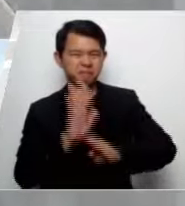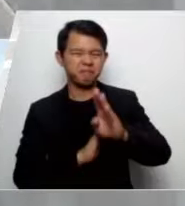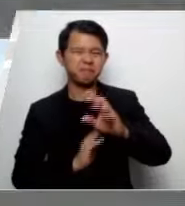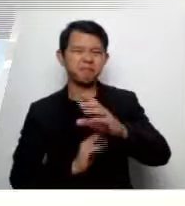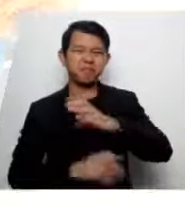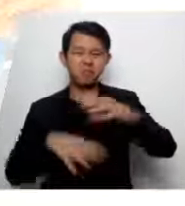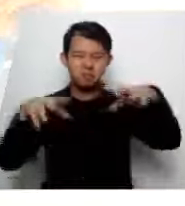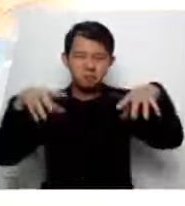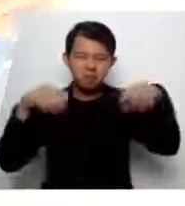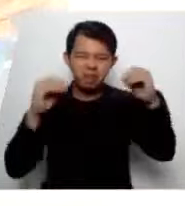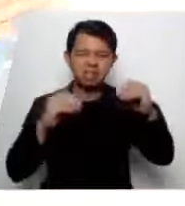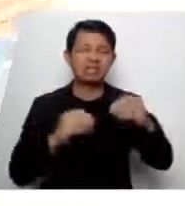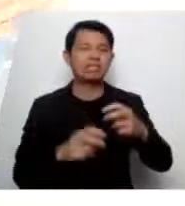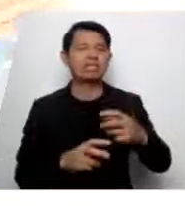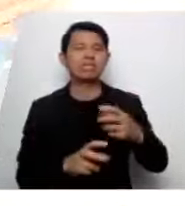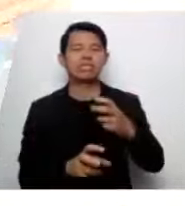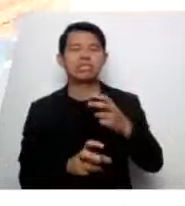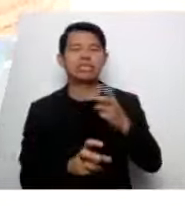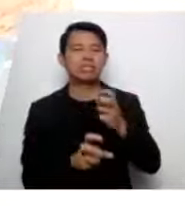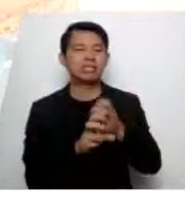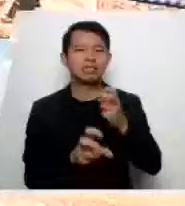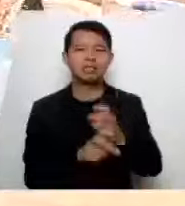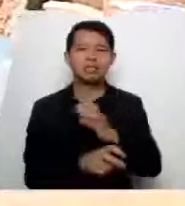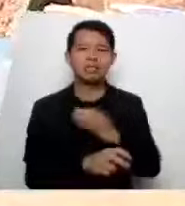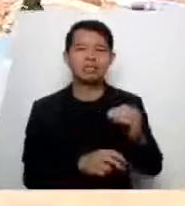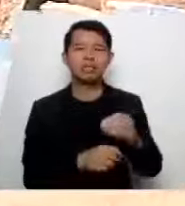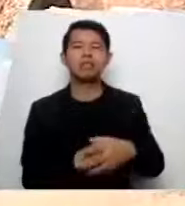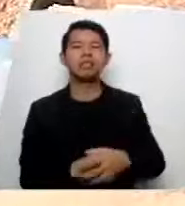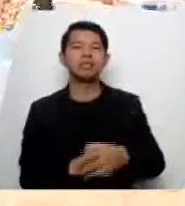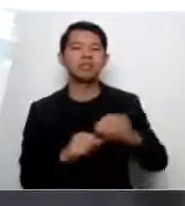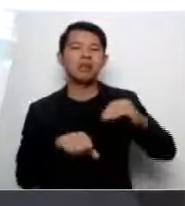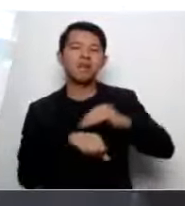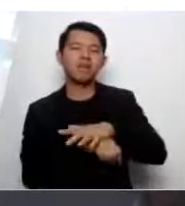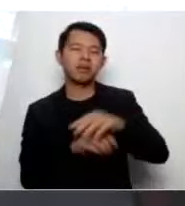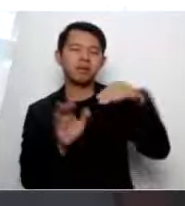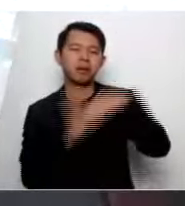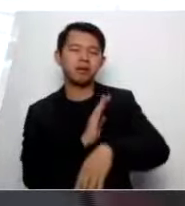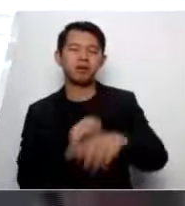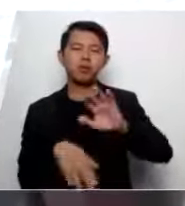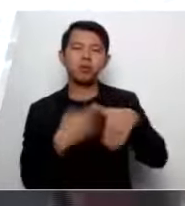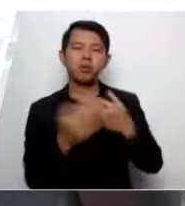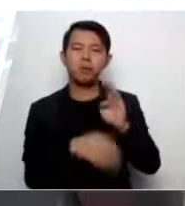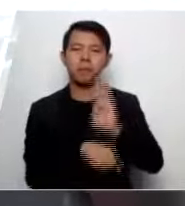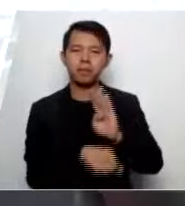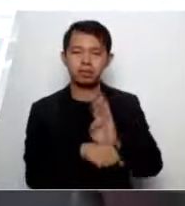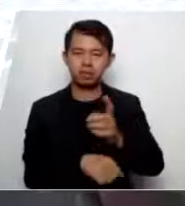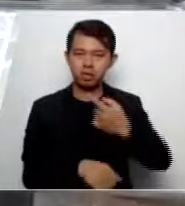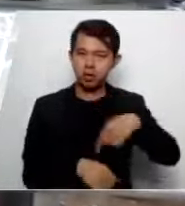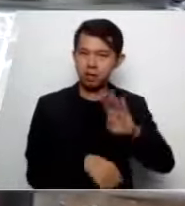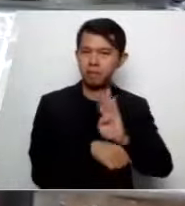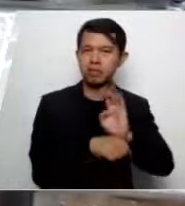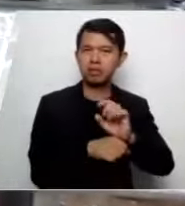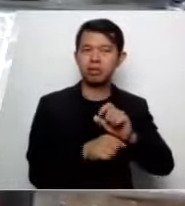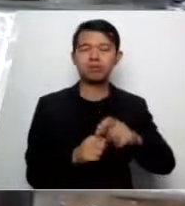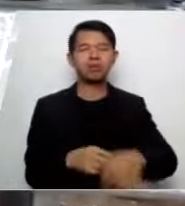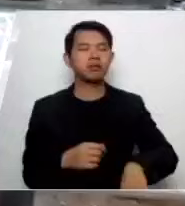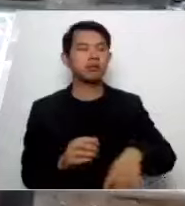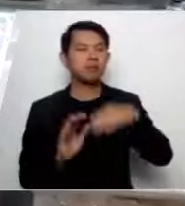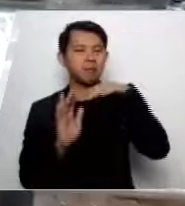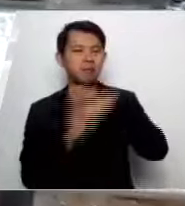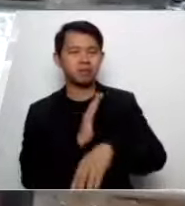maraming negosyo tulad ng sa welder na si Junel. Makawalan po kami ng hanap buhay kasi walang kuryente. May pamilya po